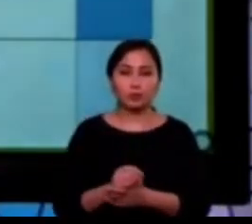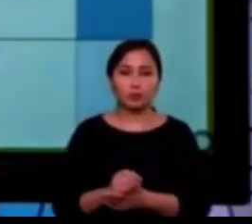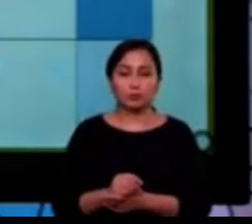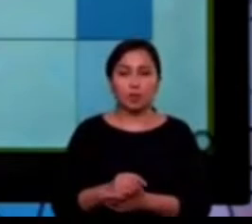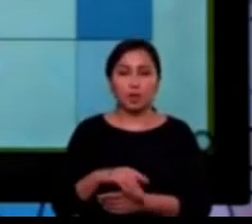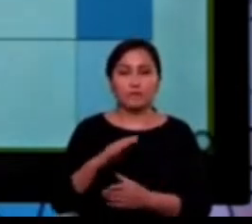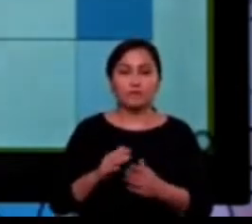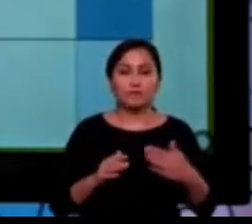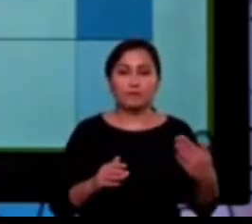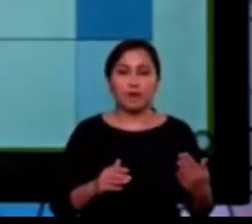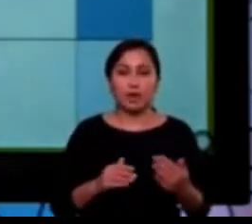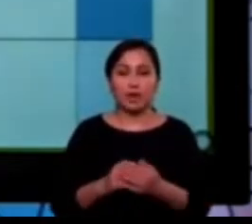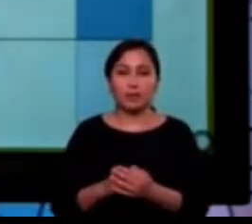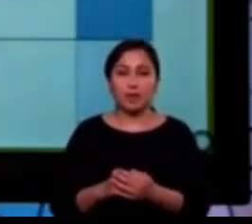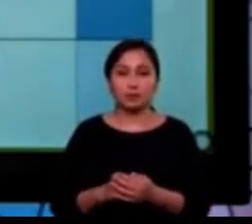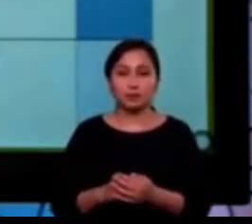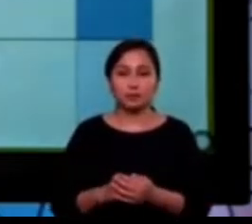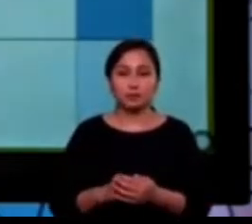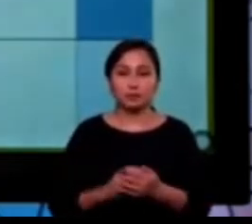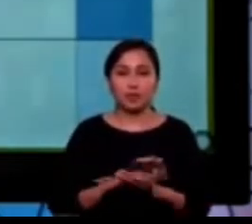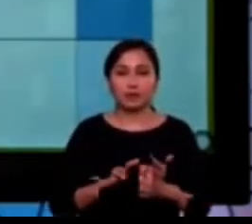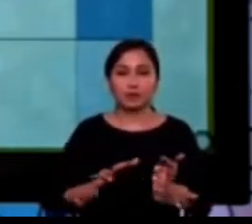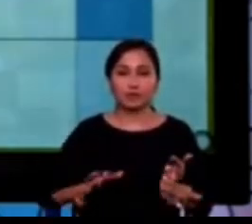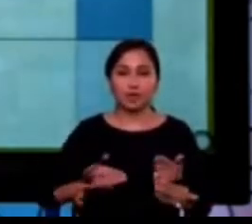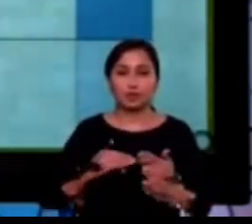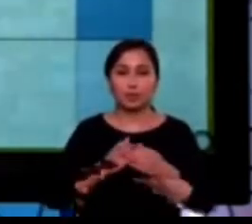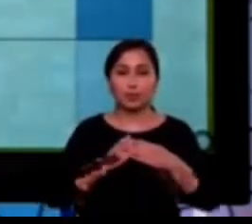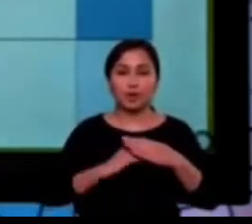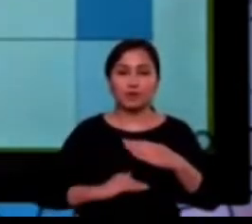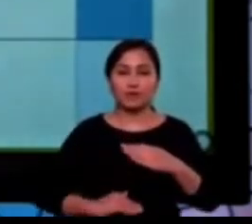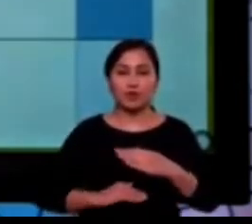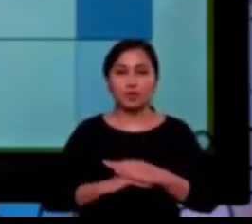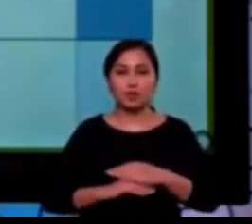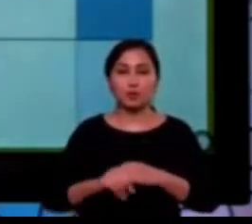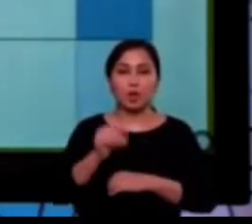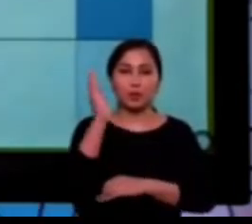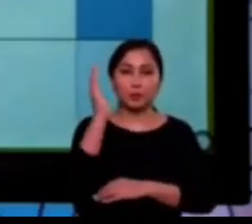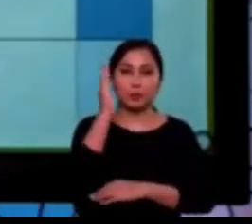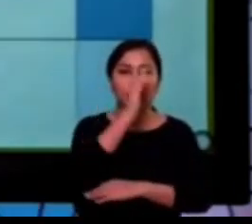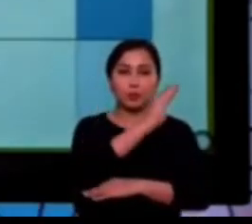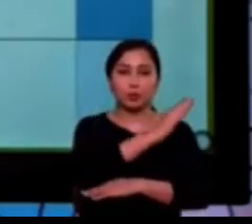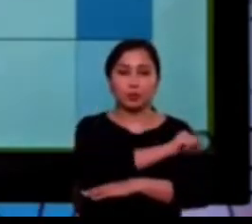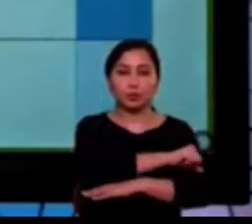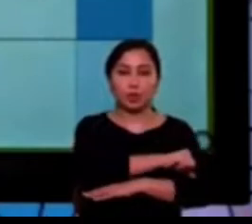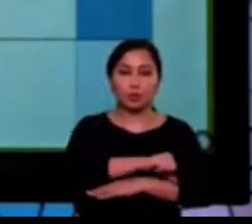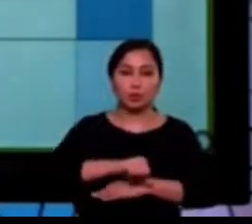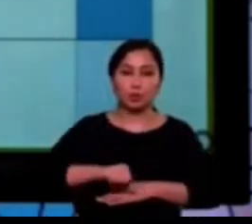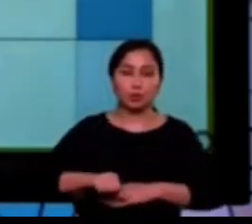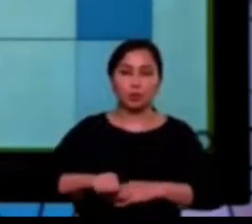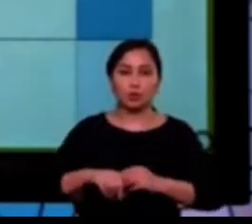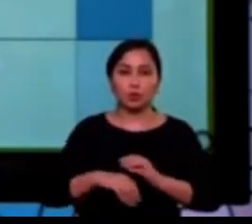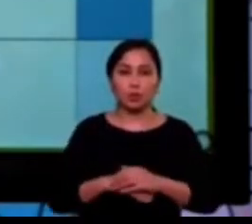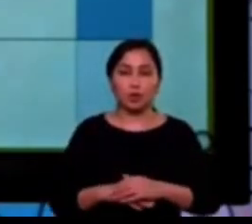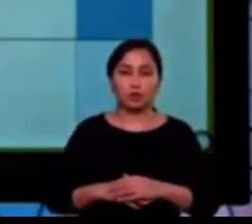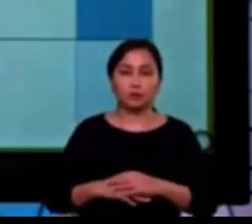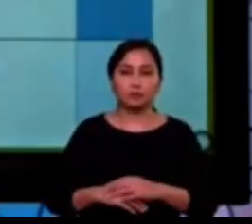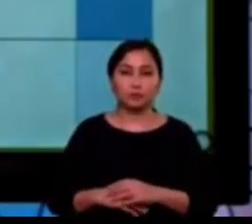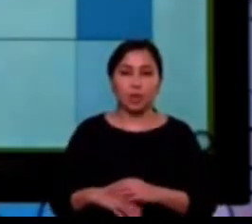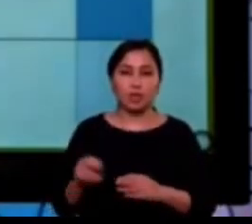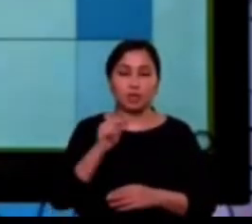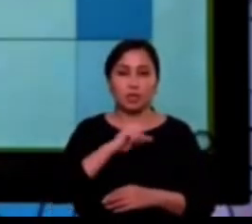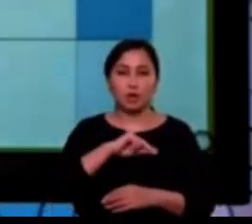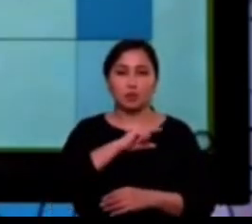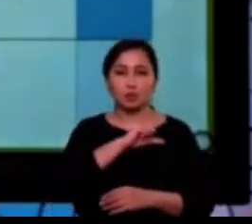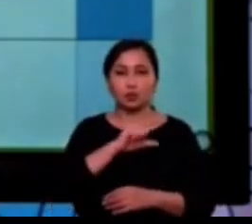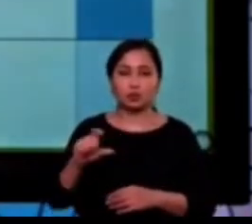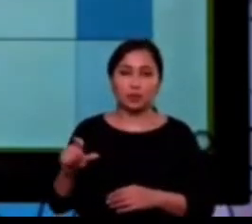ее влево и ведем вниз прямую наклонную линию и заканчиваем в нижней линеечке рабочей